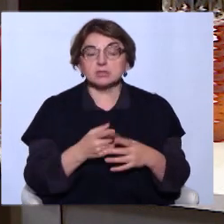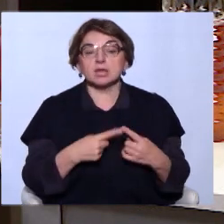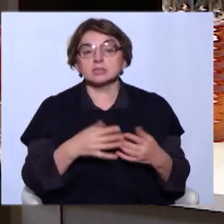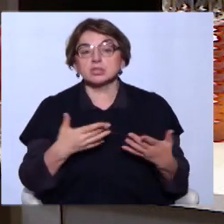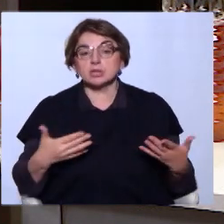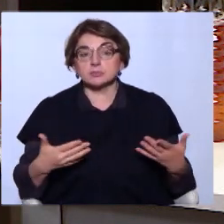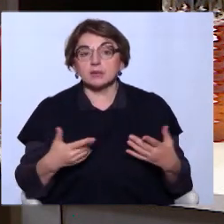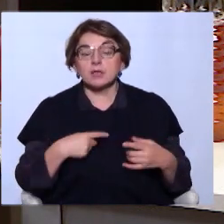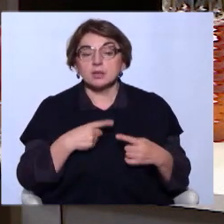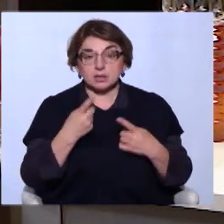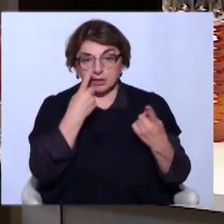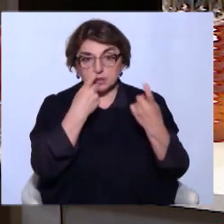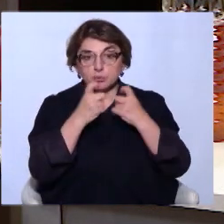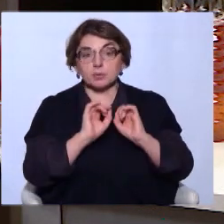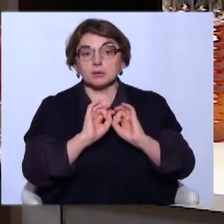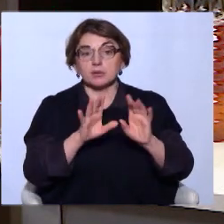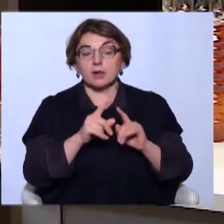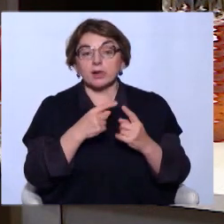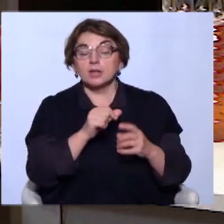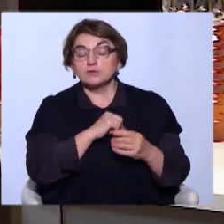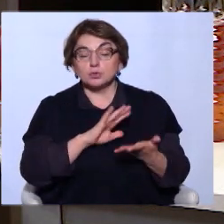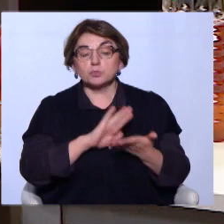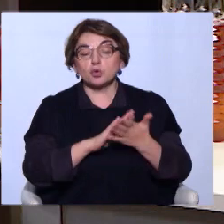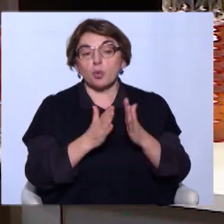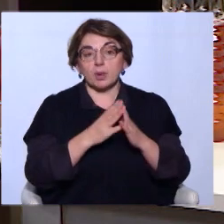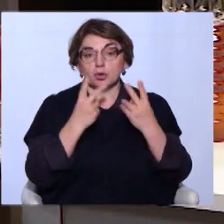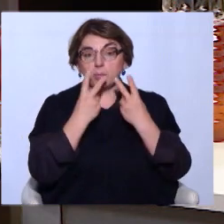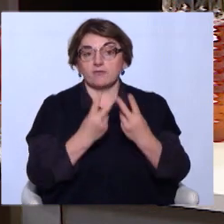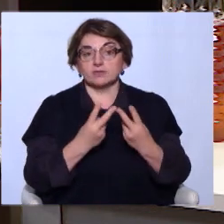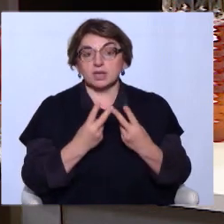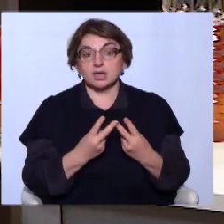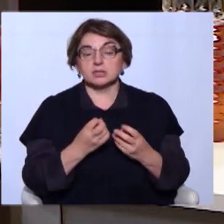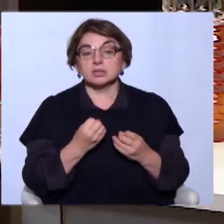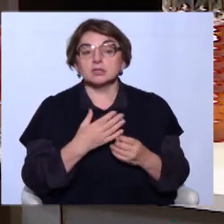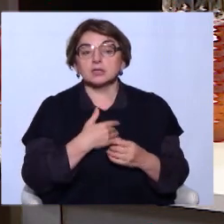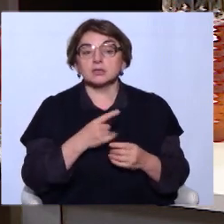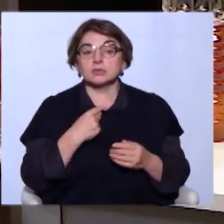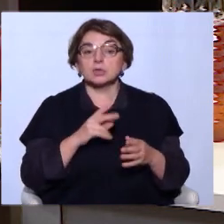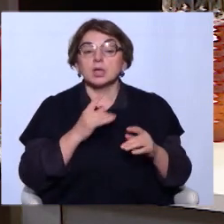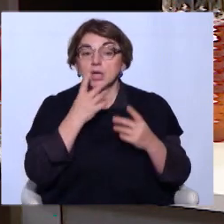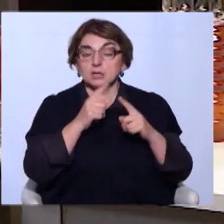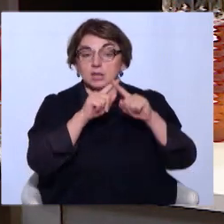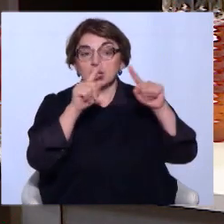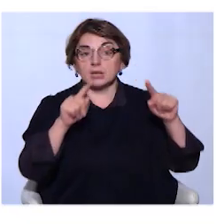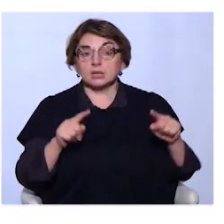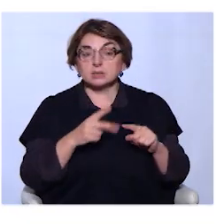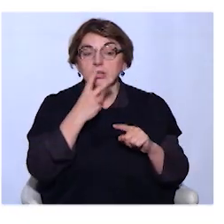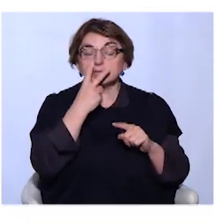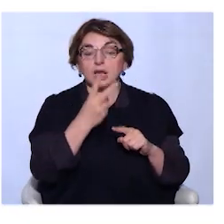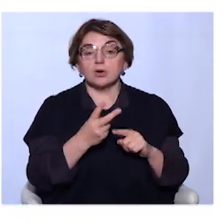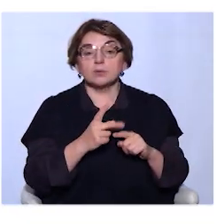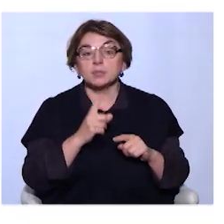შემდეგ. მიმოვიხილეთ მჟავების აგრეგატული მდგომარეობა და კიდევ მინდა შეხედოთ ეკრანს და